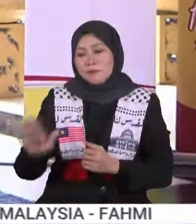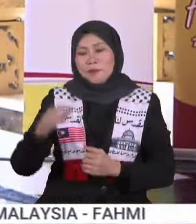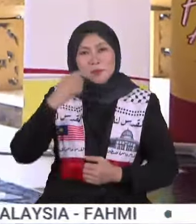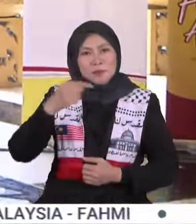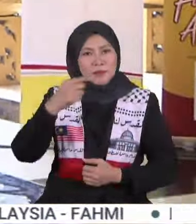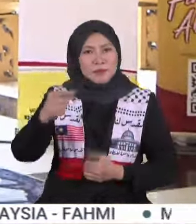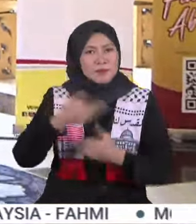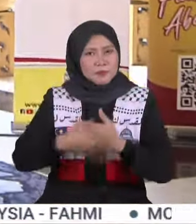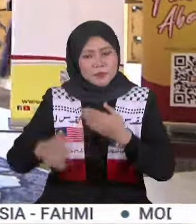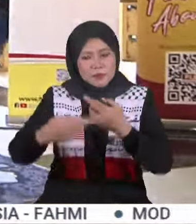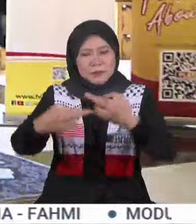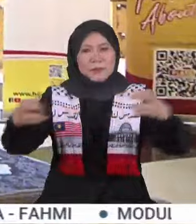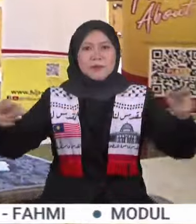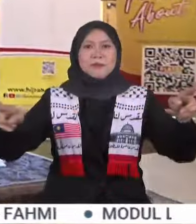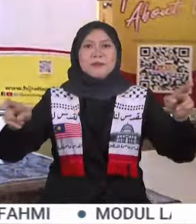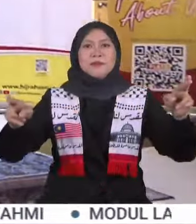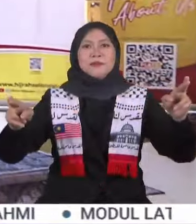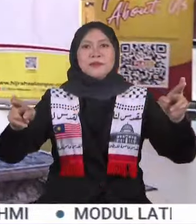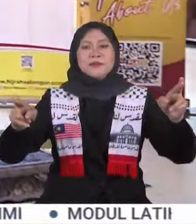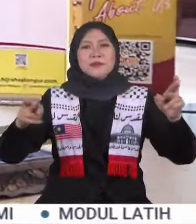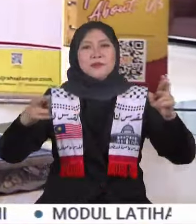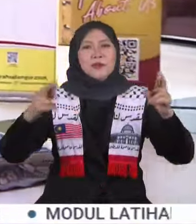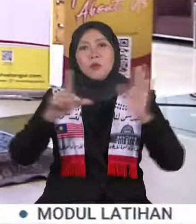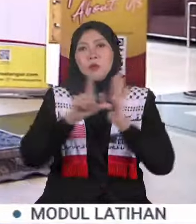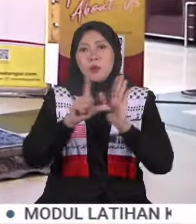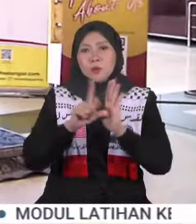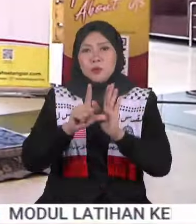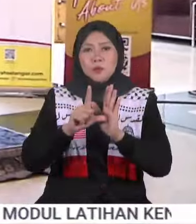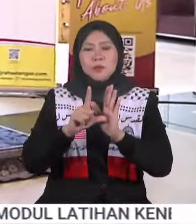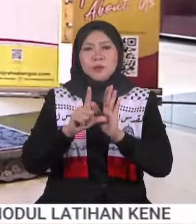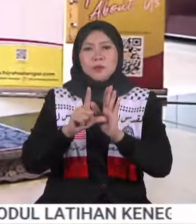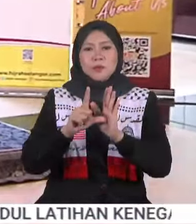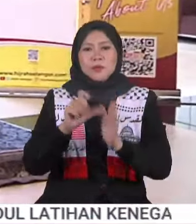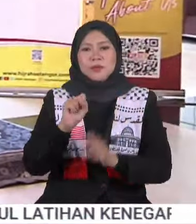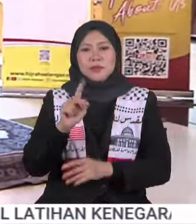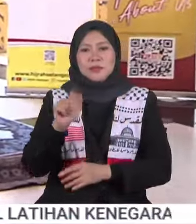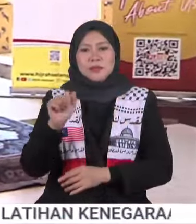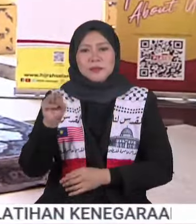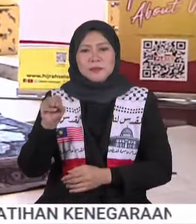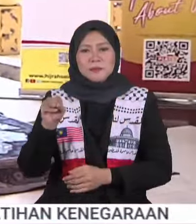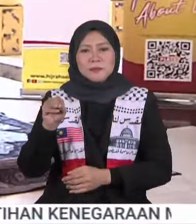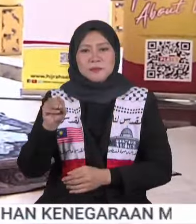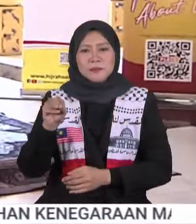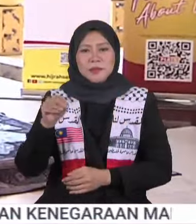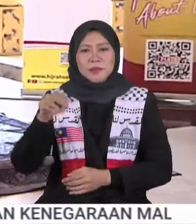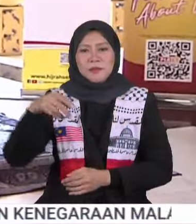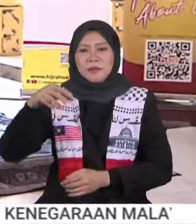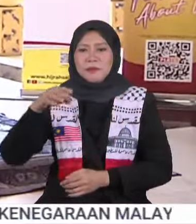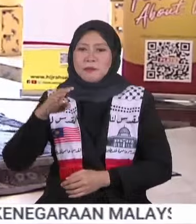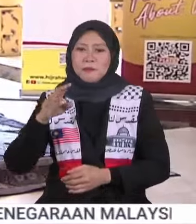berkata demikian selepas merasmikan majlis peluncuran logo skim Plats Biaya di Shah Alam.